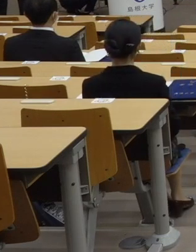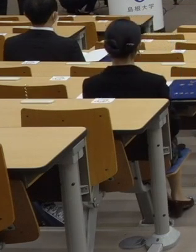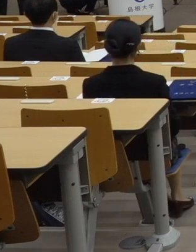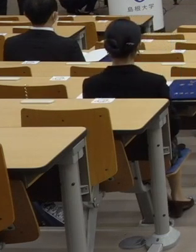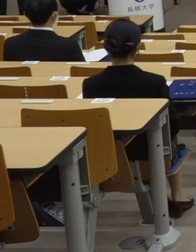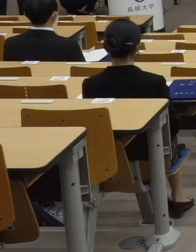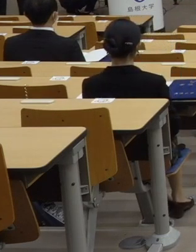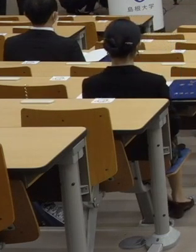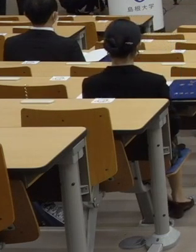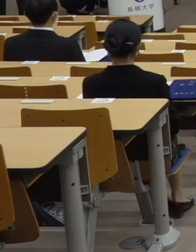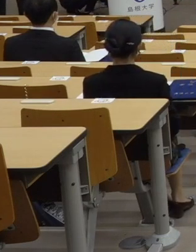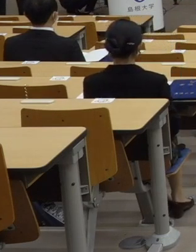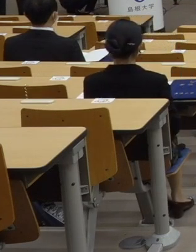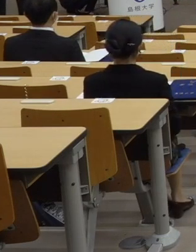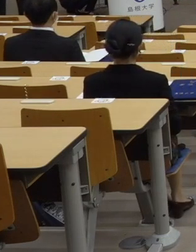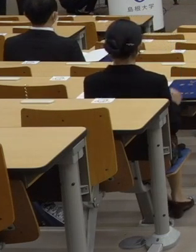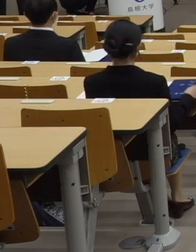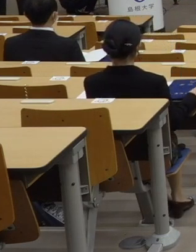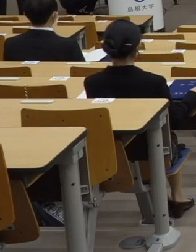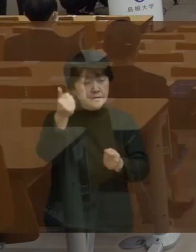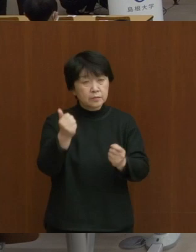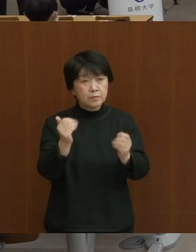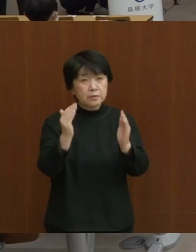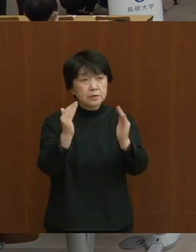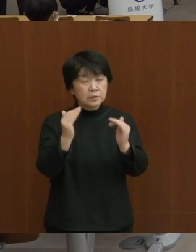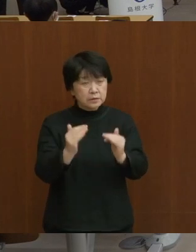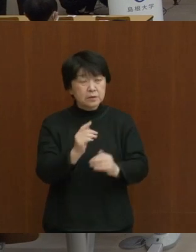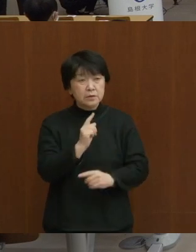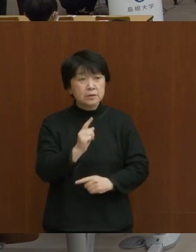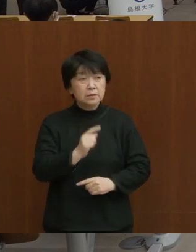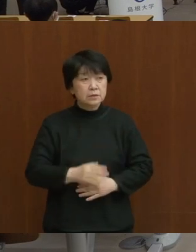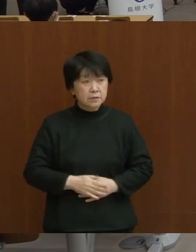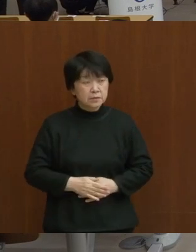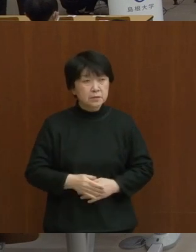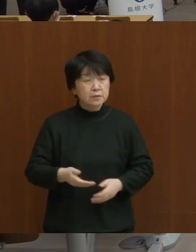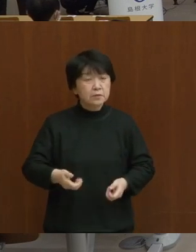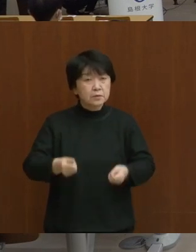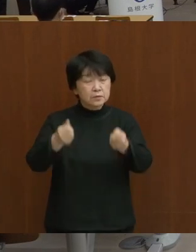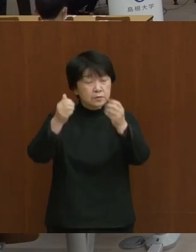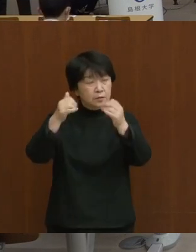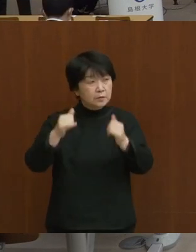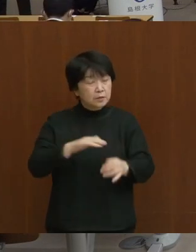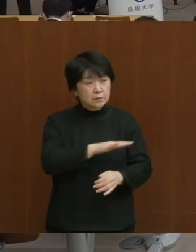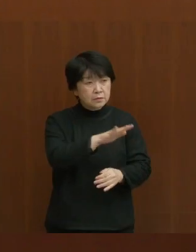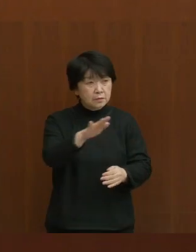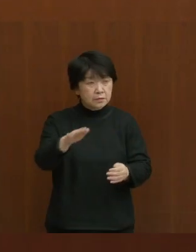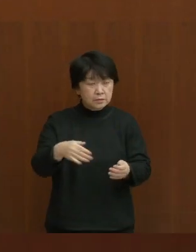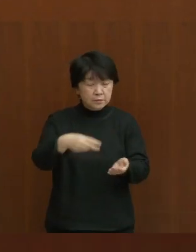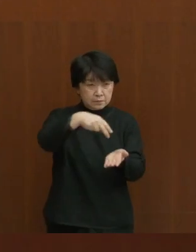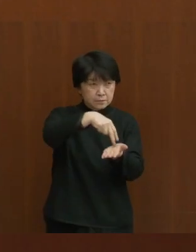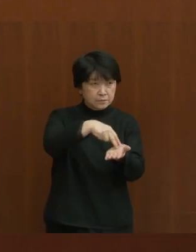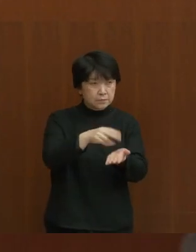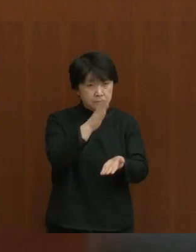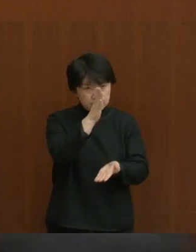学長式辞、卒業生修了生起立。